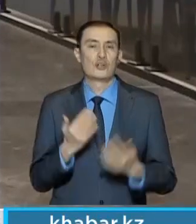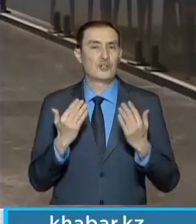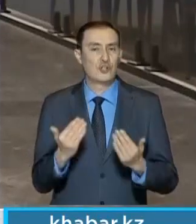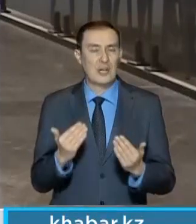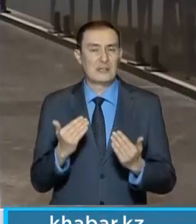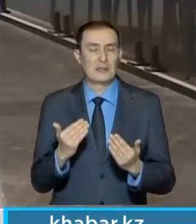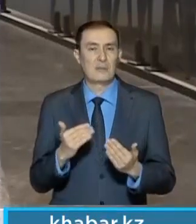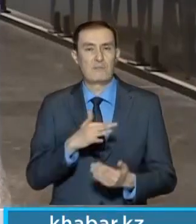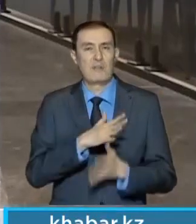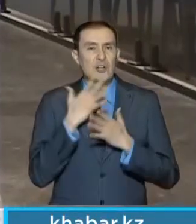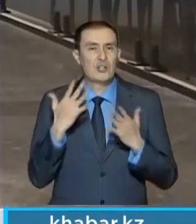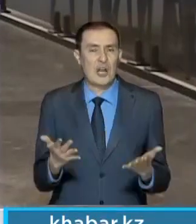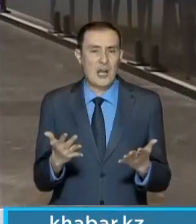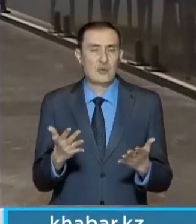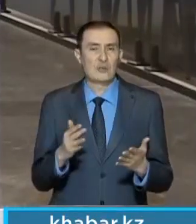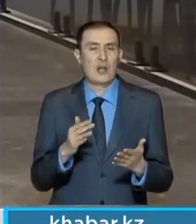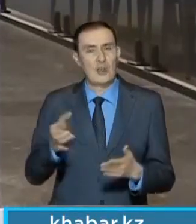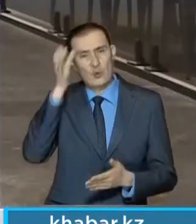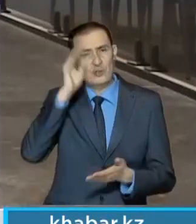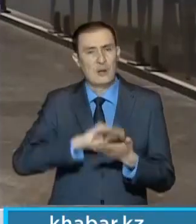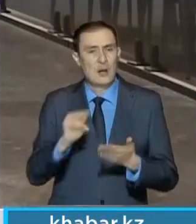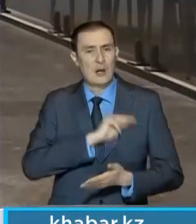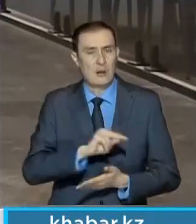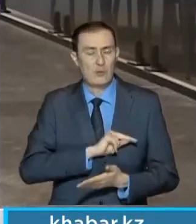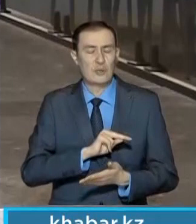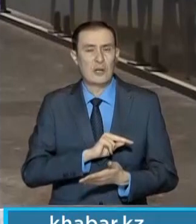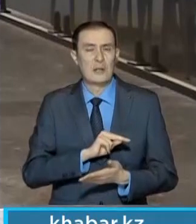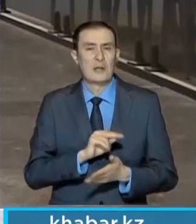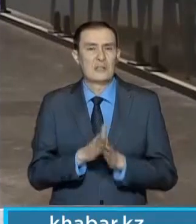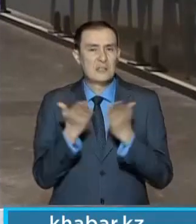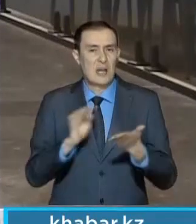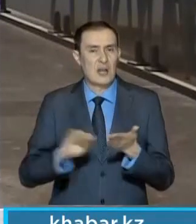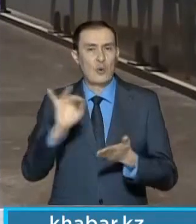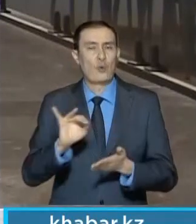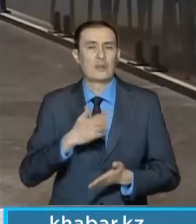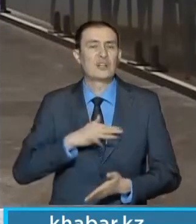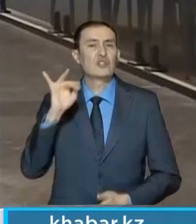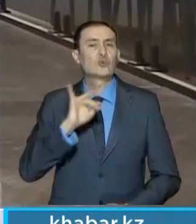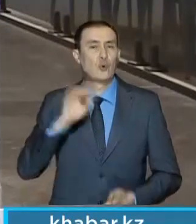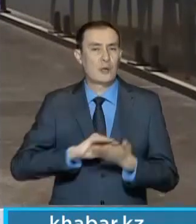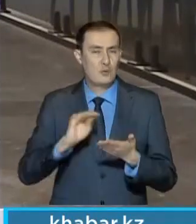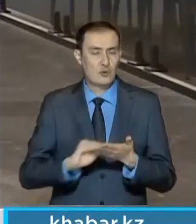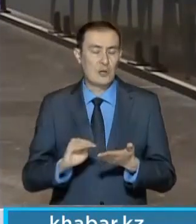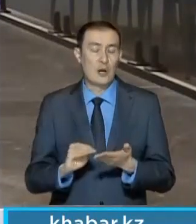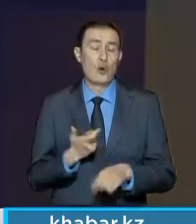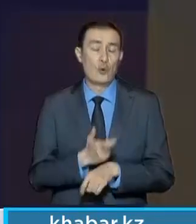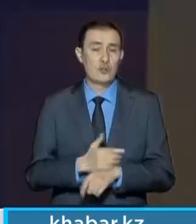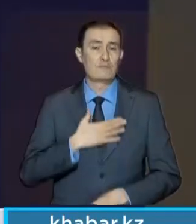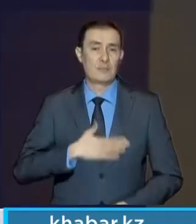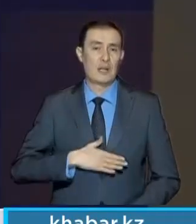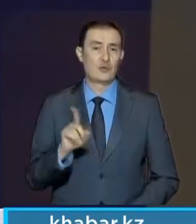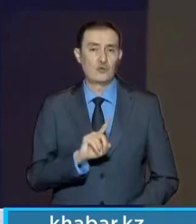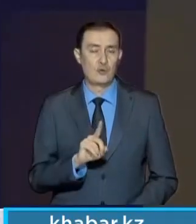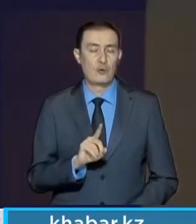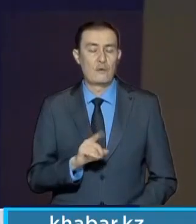вот создается большая фундаментальная научная работа, это семитомное издание о нашей национальной истории. Очень приятно, что